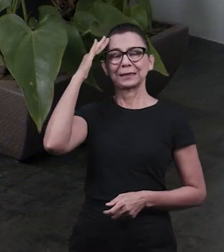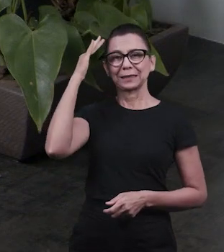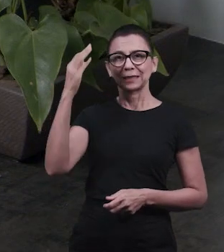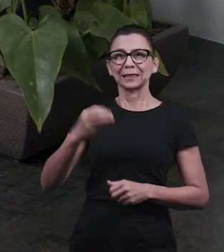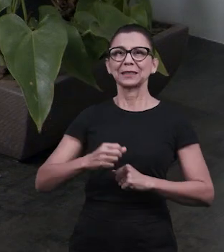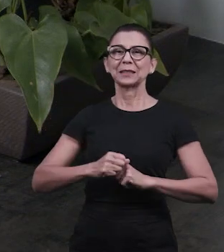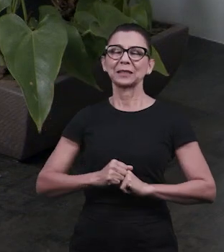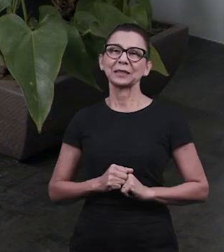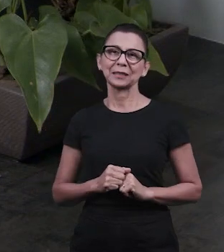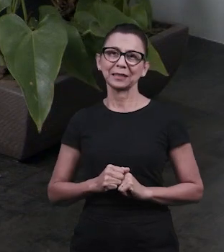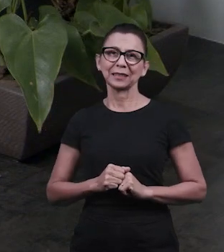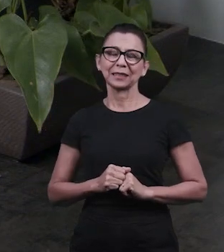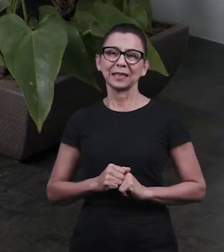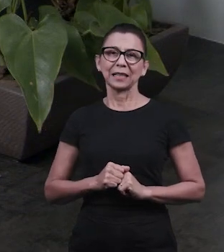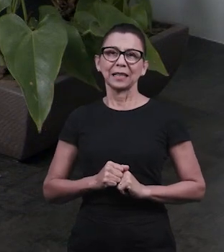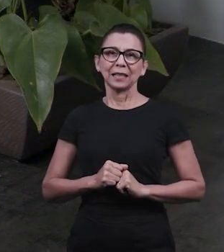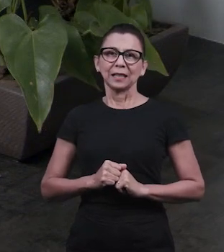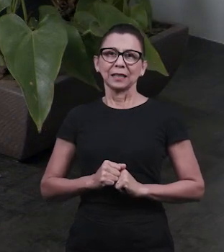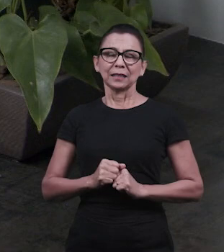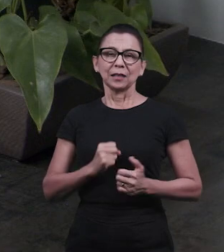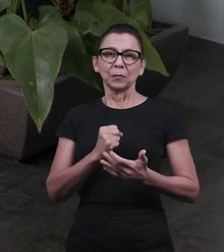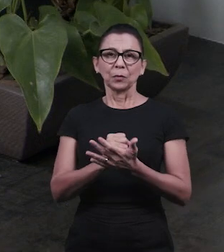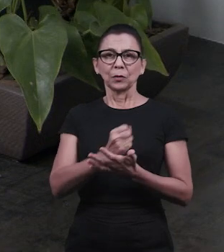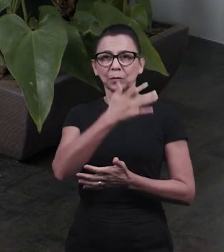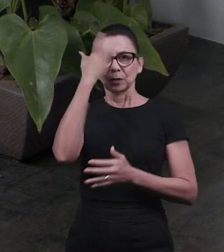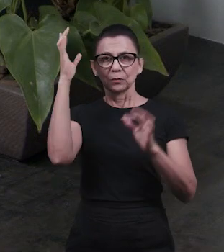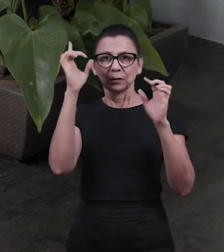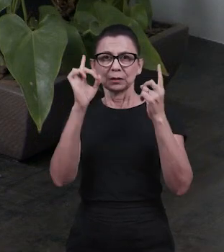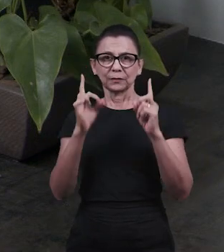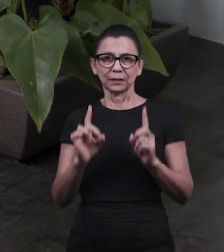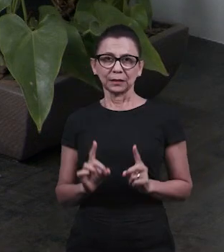нам обращаться с детьми, у которых существует